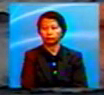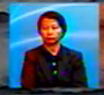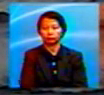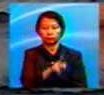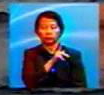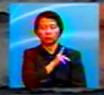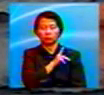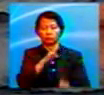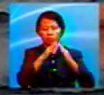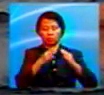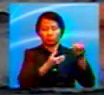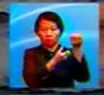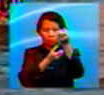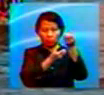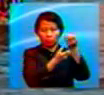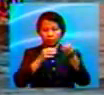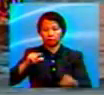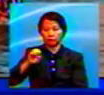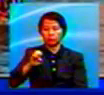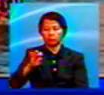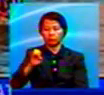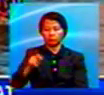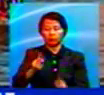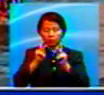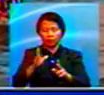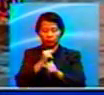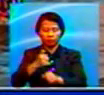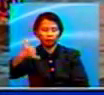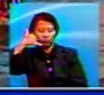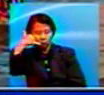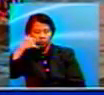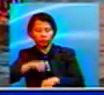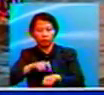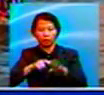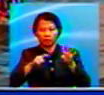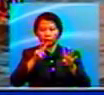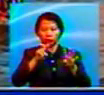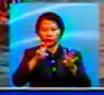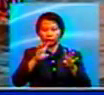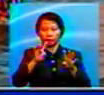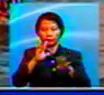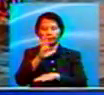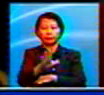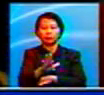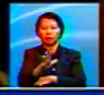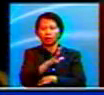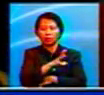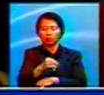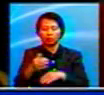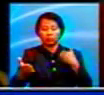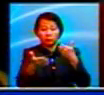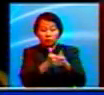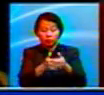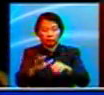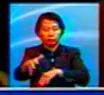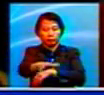Menurut Ketua Balai Bomba Gebeng Syed Jamaluddin Syed Muhammad, pihaknya mendapat panggilan pada pukul 4.28 petang dan tiba di